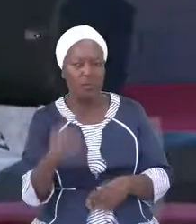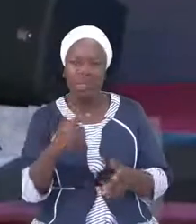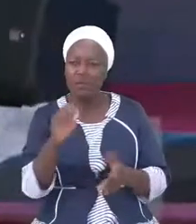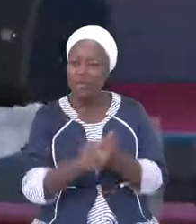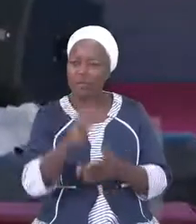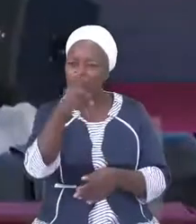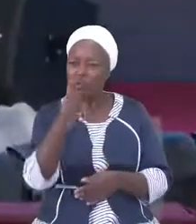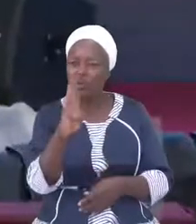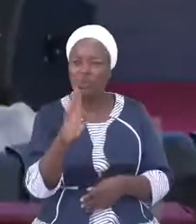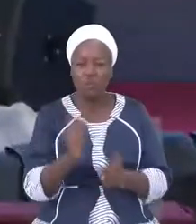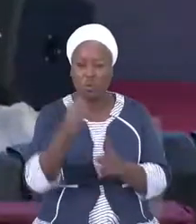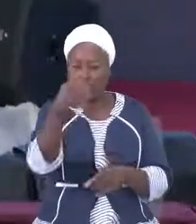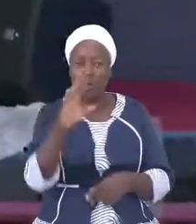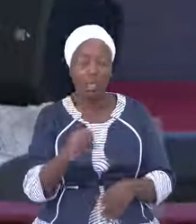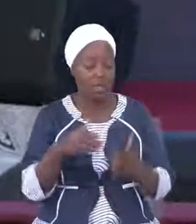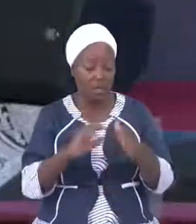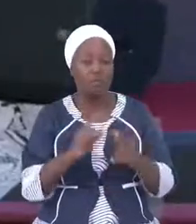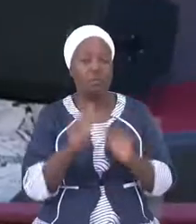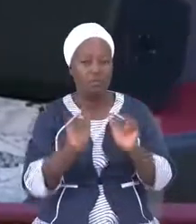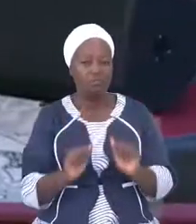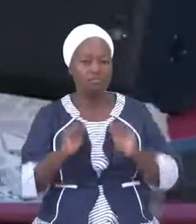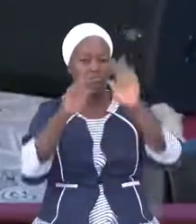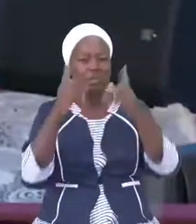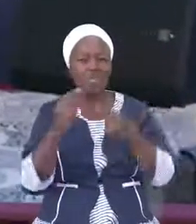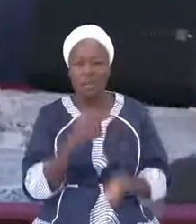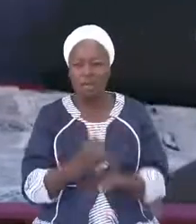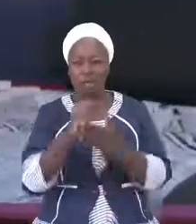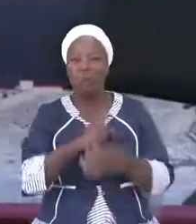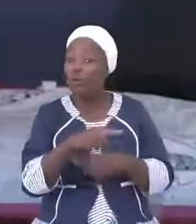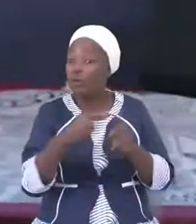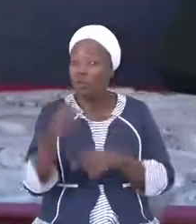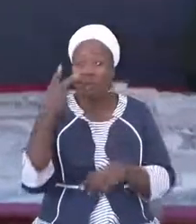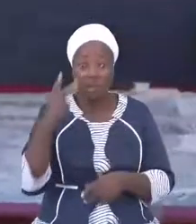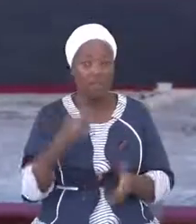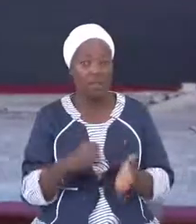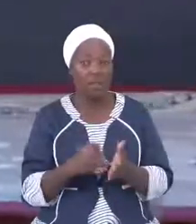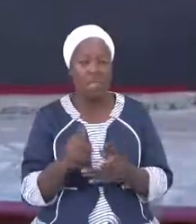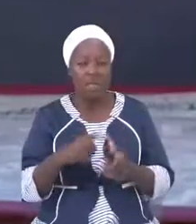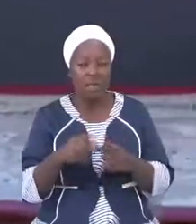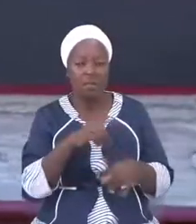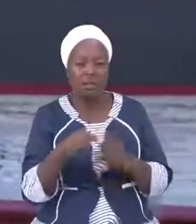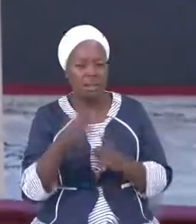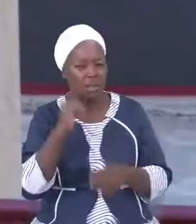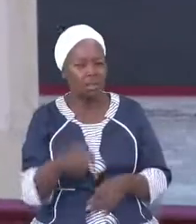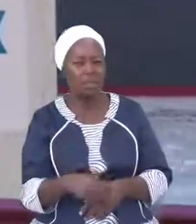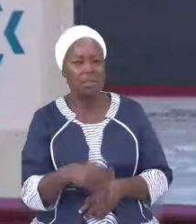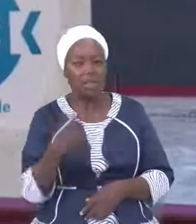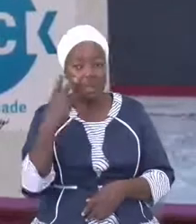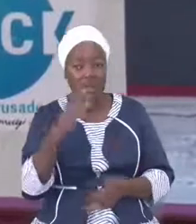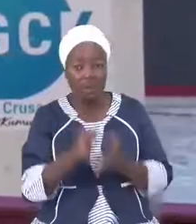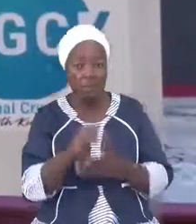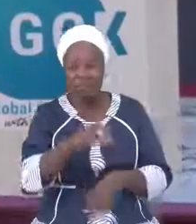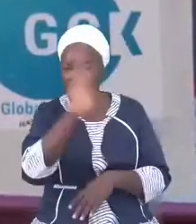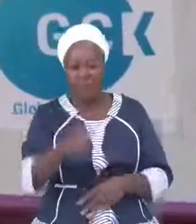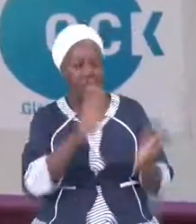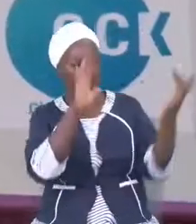Nous devons comprendre. Lorsqu'on entend la parole de Dieu, cela peut nous conduire à une consécration pour faire des vœux à